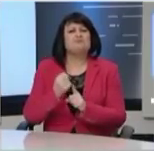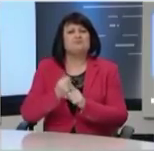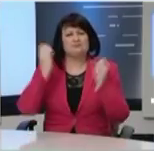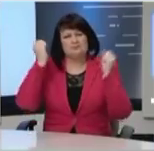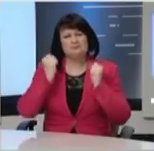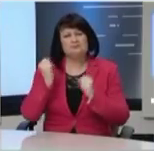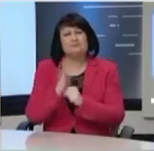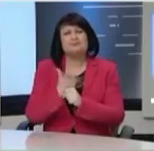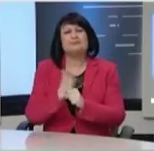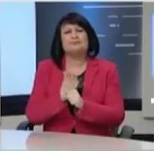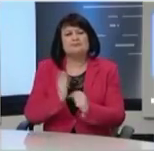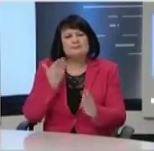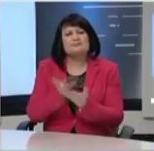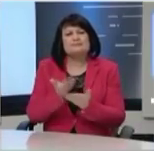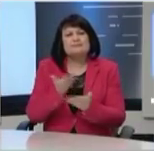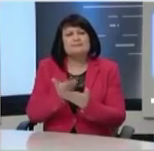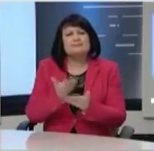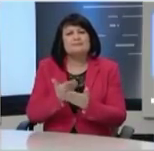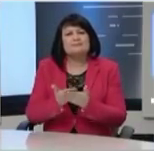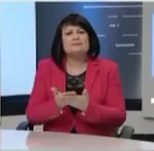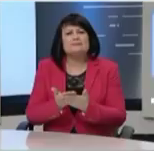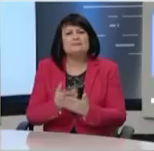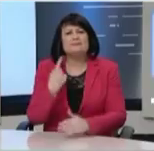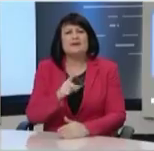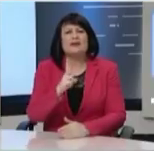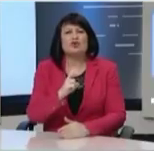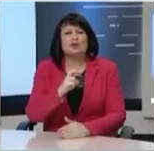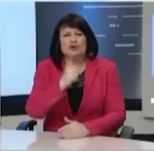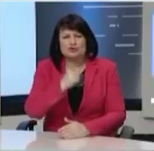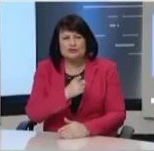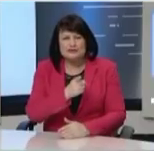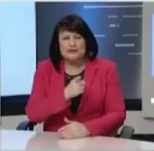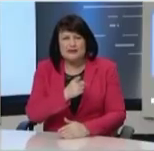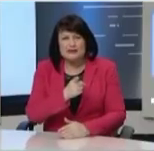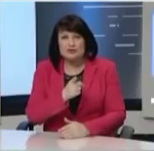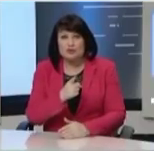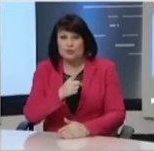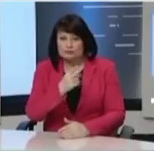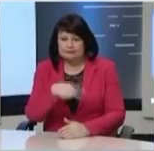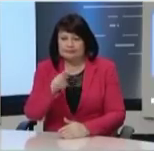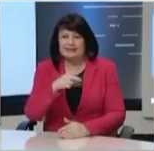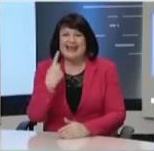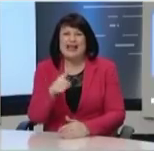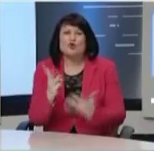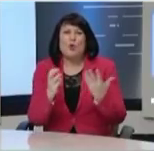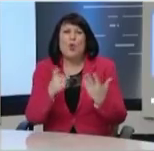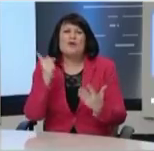καταστροφή, η μεγάλη ζημιά, που πήγαμε από το 120% στο 180% του ΑΕΠ με το PSI.